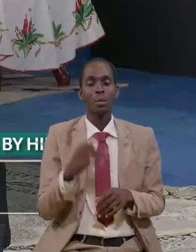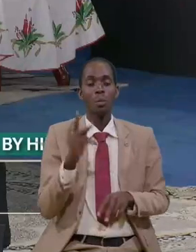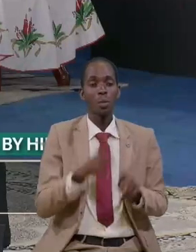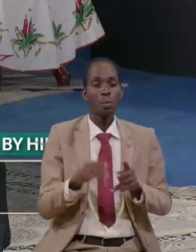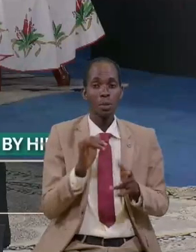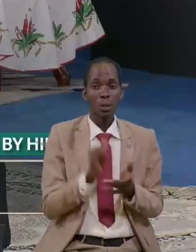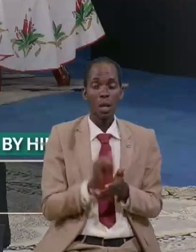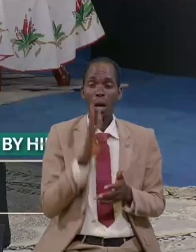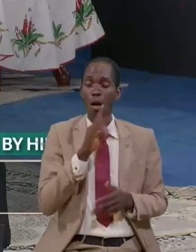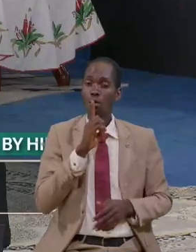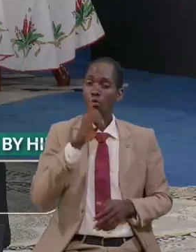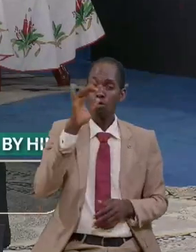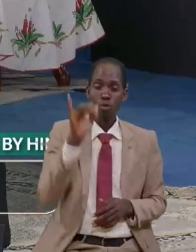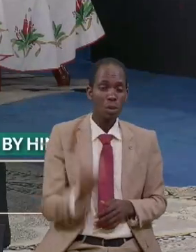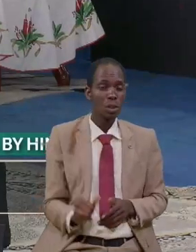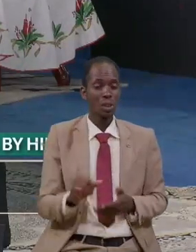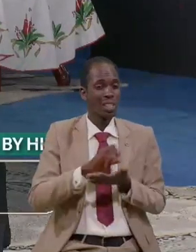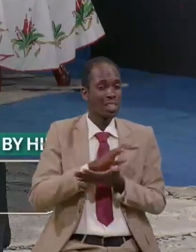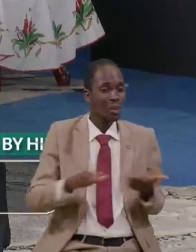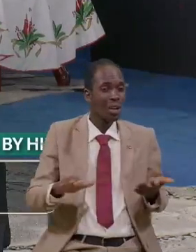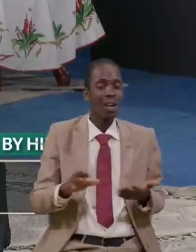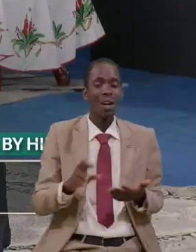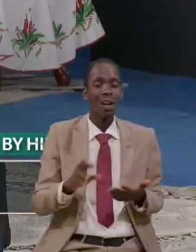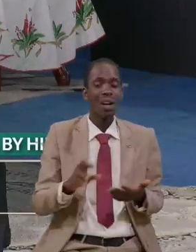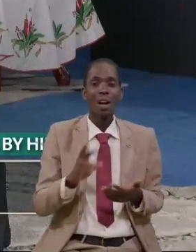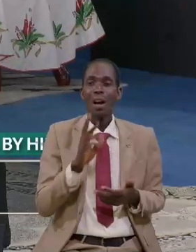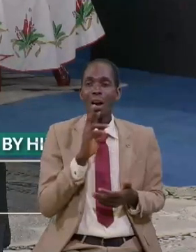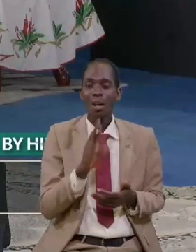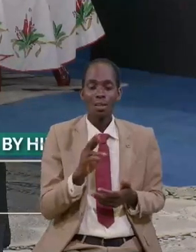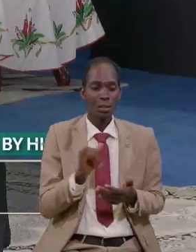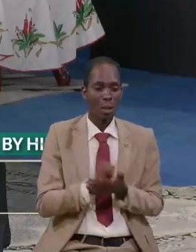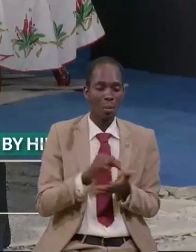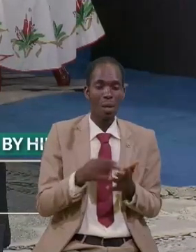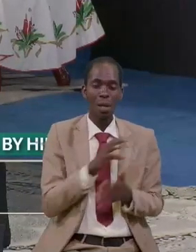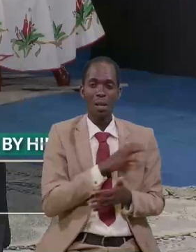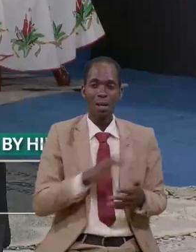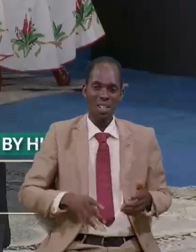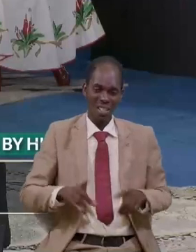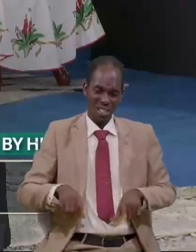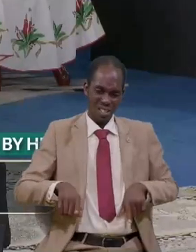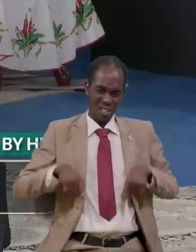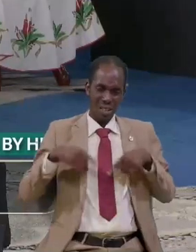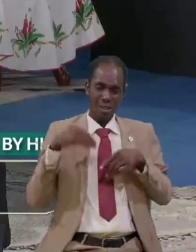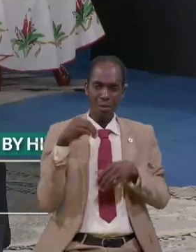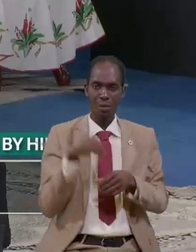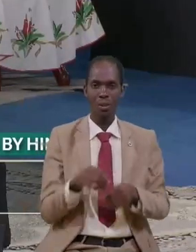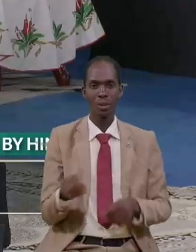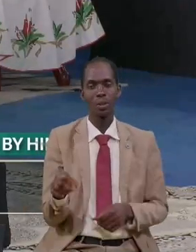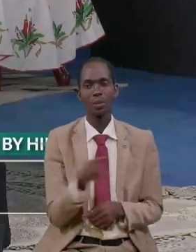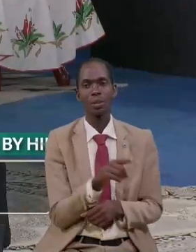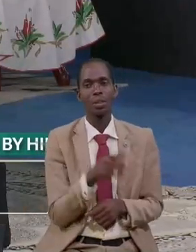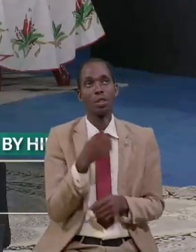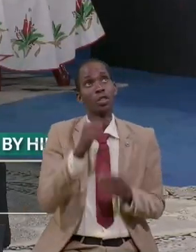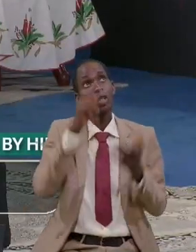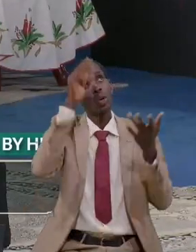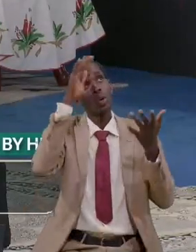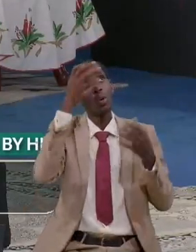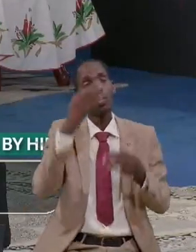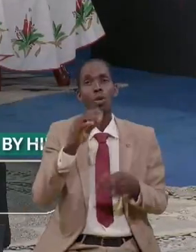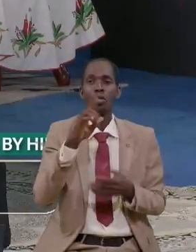sanctimonieux, sanctifiés, non sanctimonieux. Mais ceux qui sont sanctifiés, c'est ceux qui ont Christ en eux.